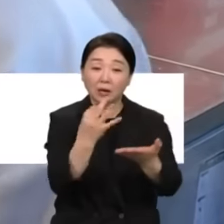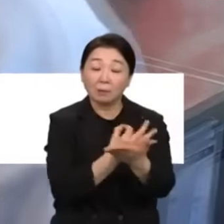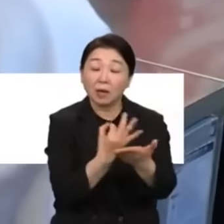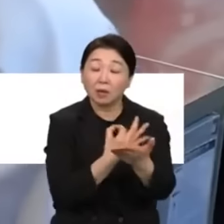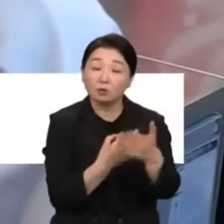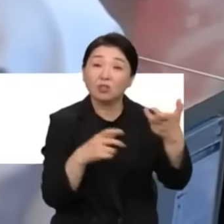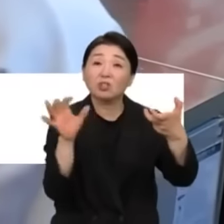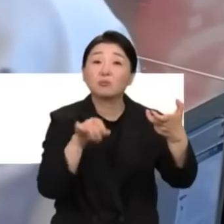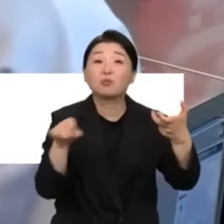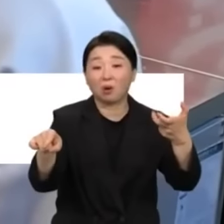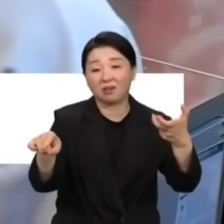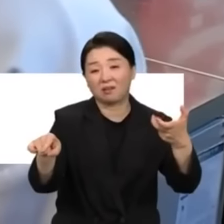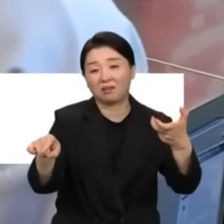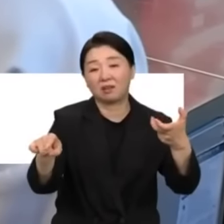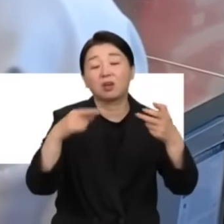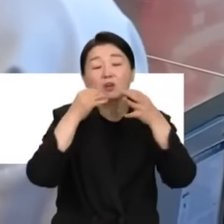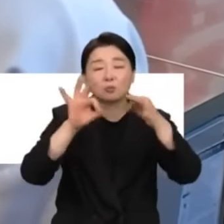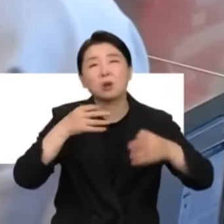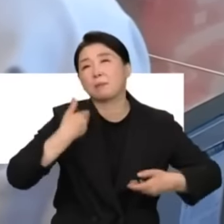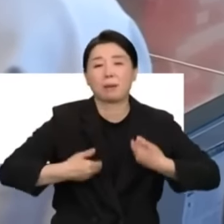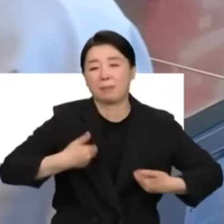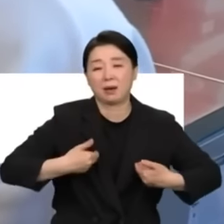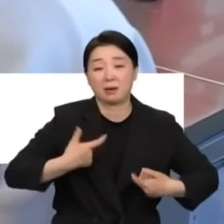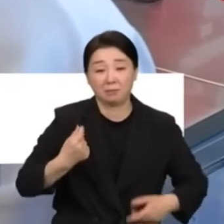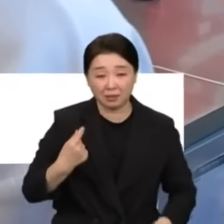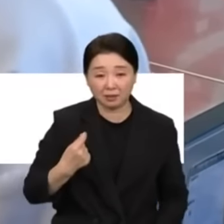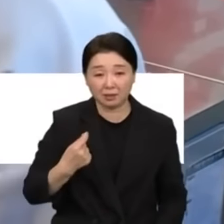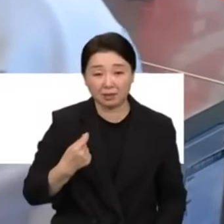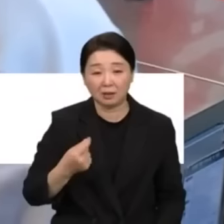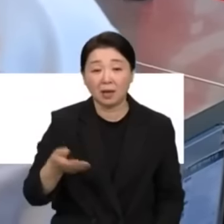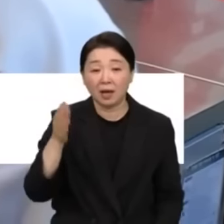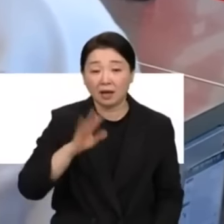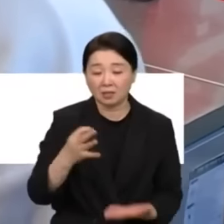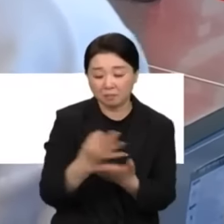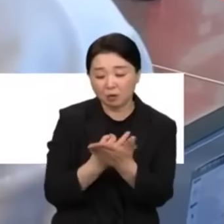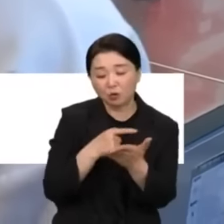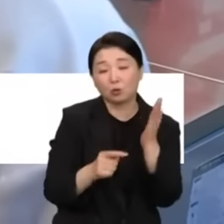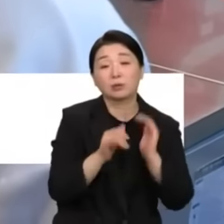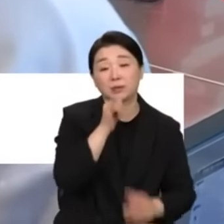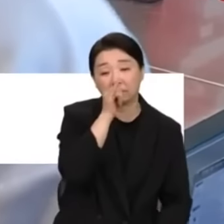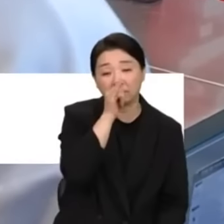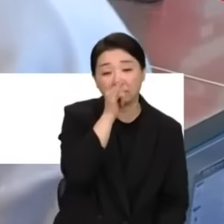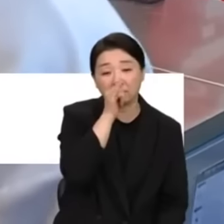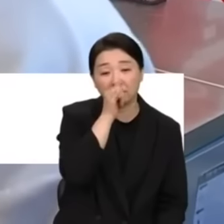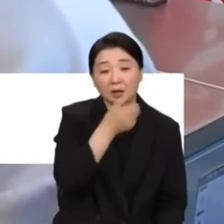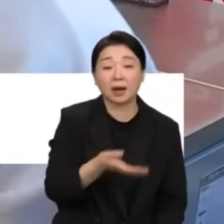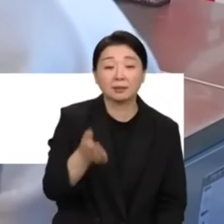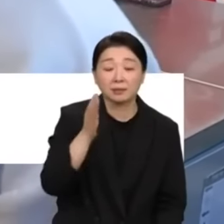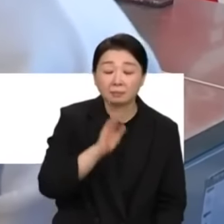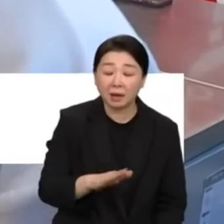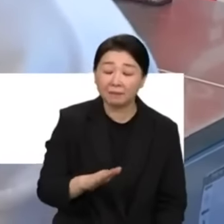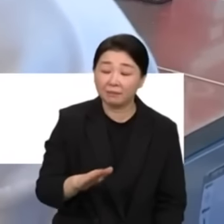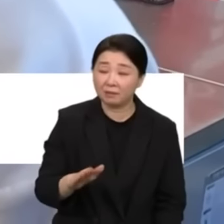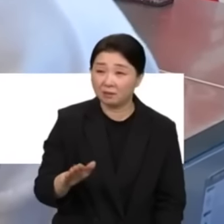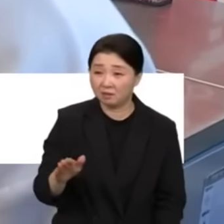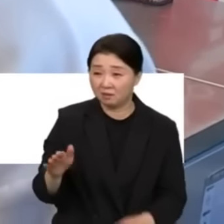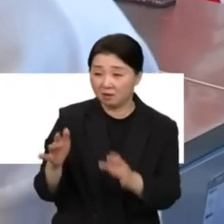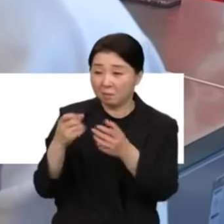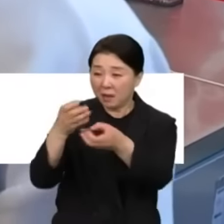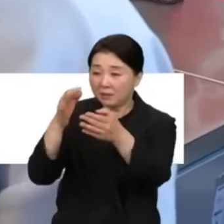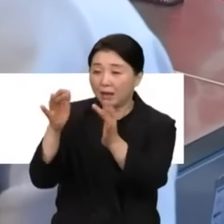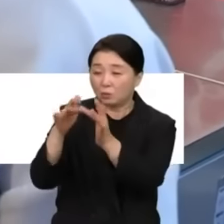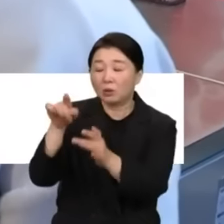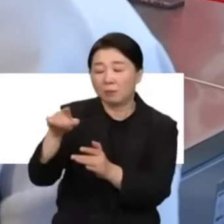차지해요. 금요일 날은 또 많이 바쁜 날인데 그래서 매출에 타격은 있지만 배달 플랫폼에